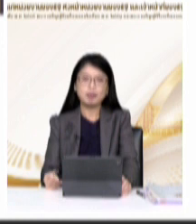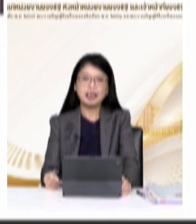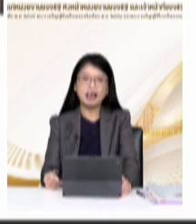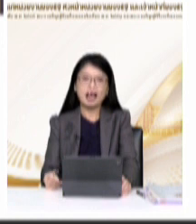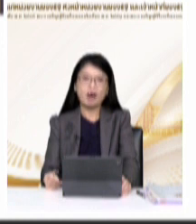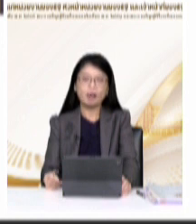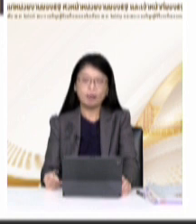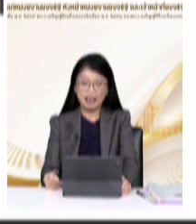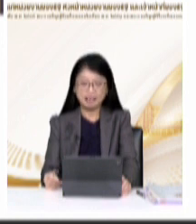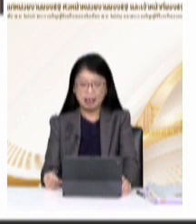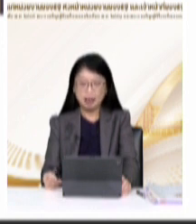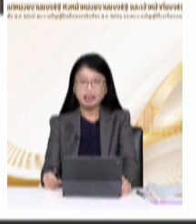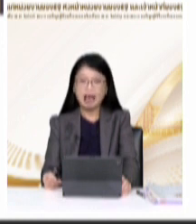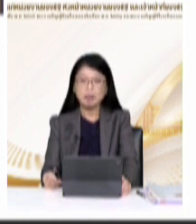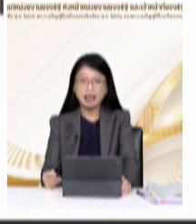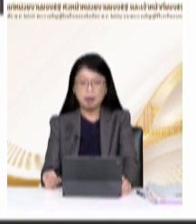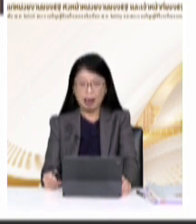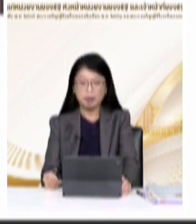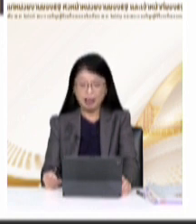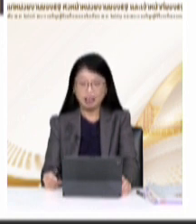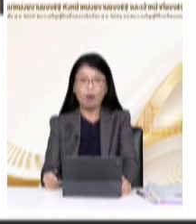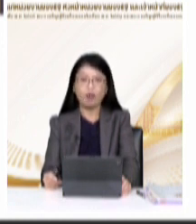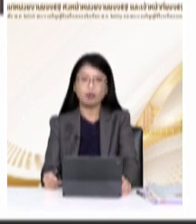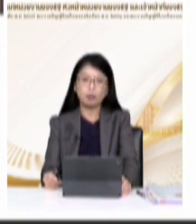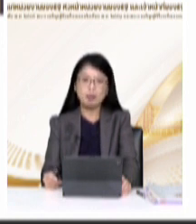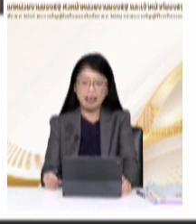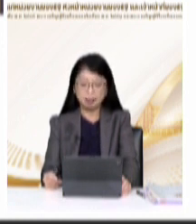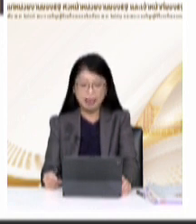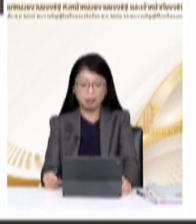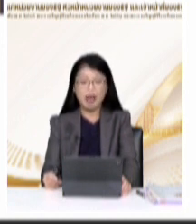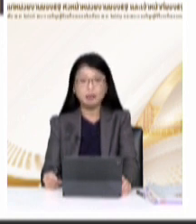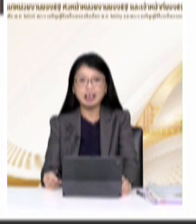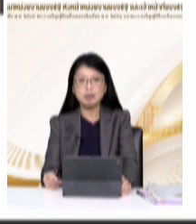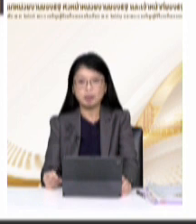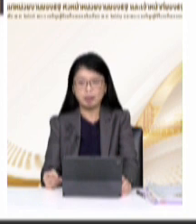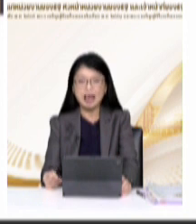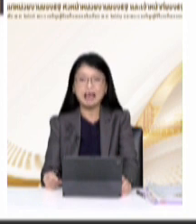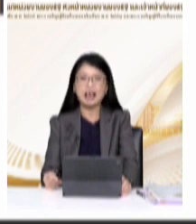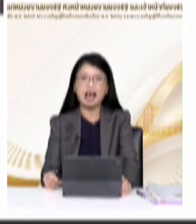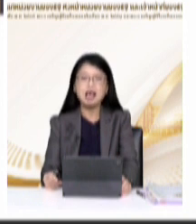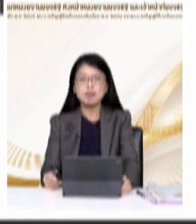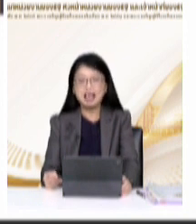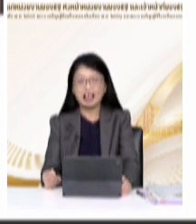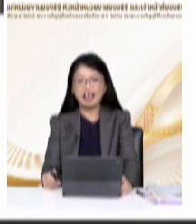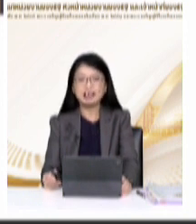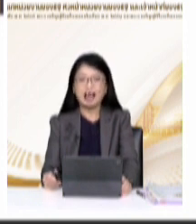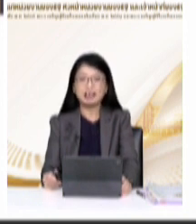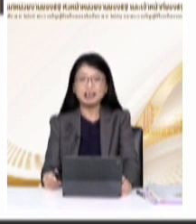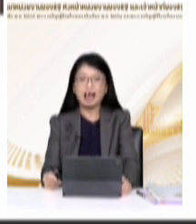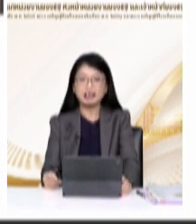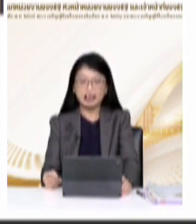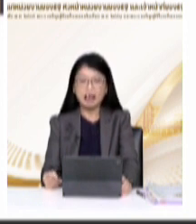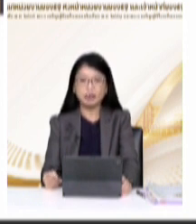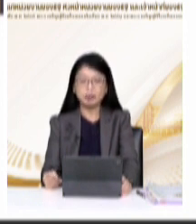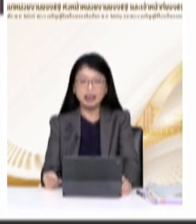ฉบับนี้นะคะออกโดยอาศัยอำนาจตามมาตรา8วรรค2ของตัวพระราชบัญญัติว่าด้วยการปรับเป็นพินัยนะคะเป็นหลักเกณฑ์กลางที่ท